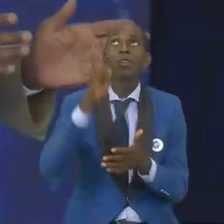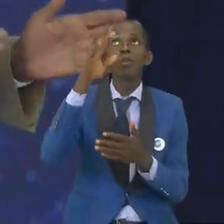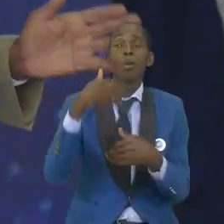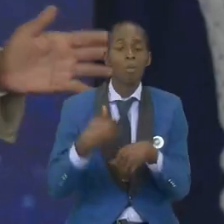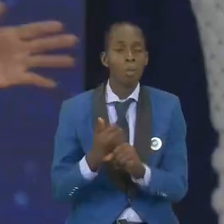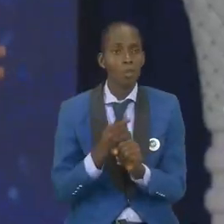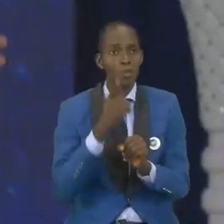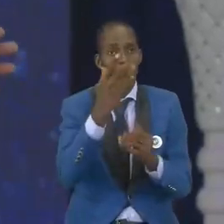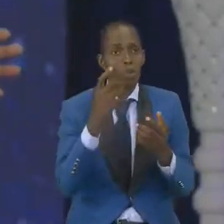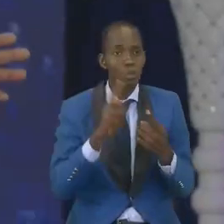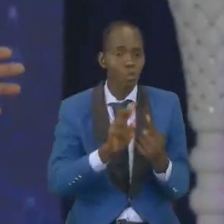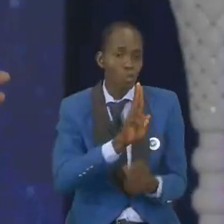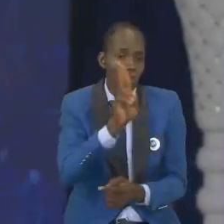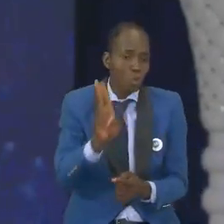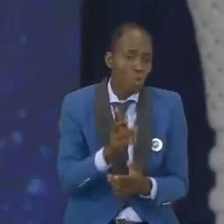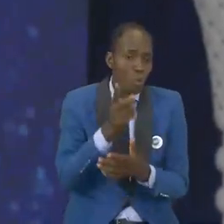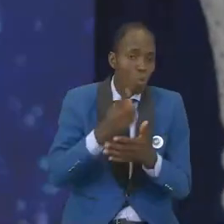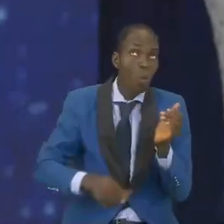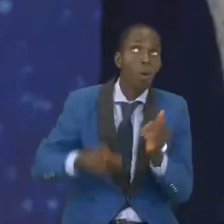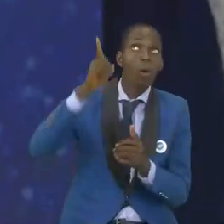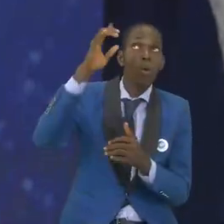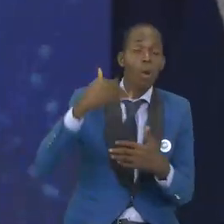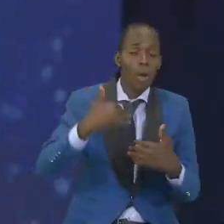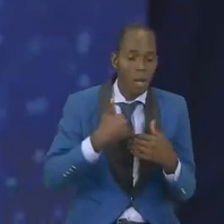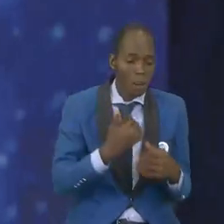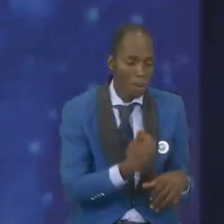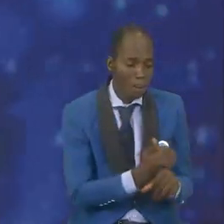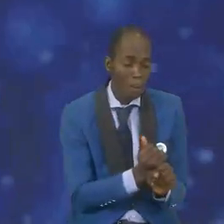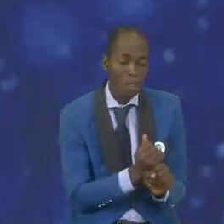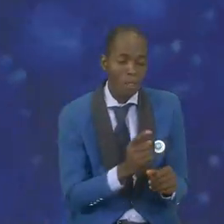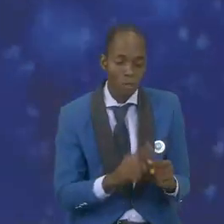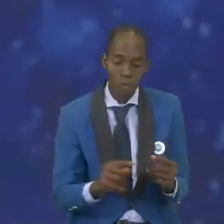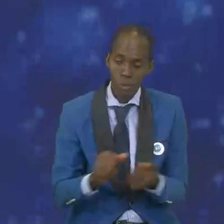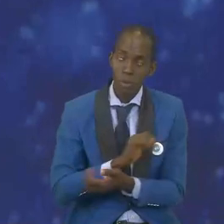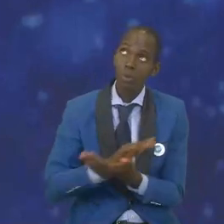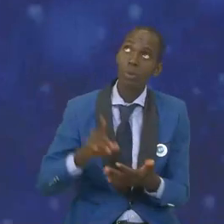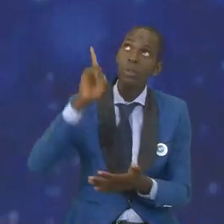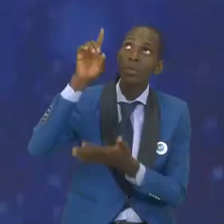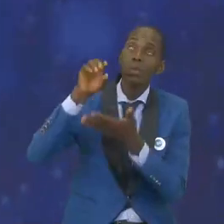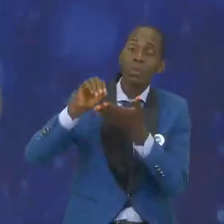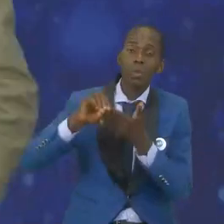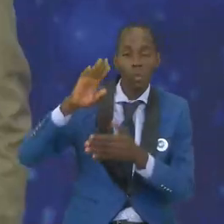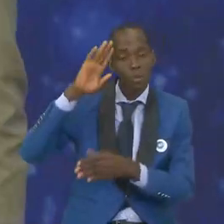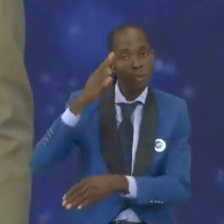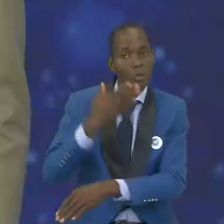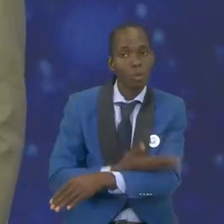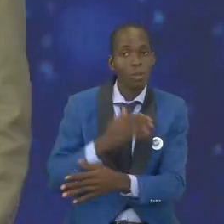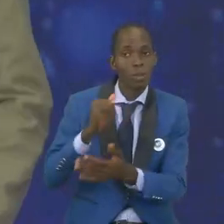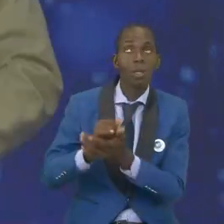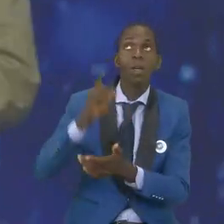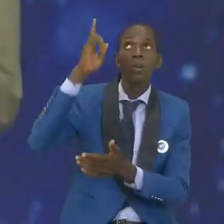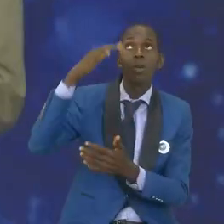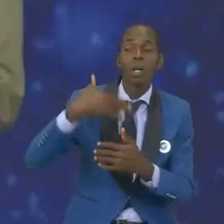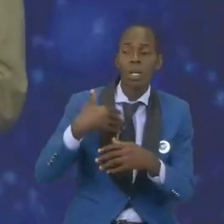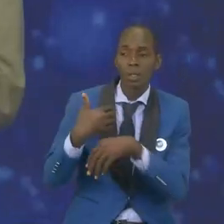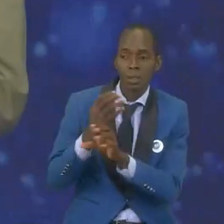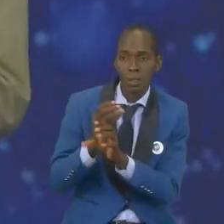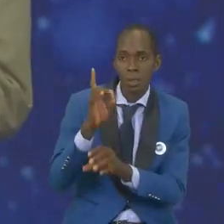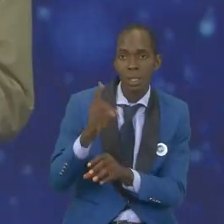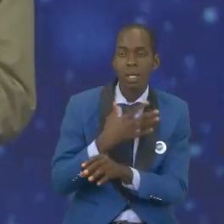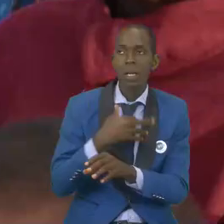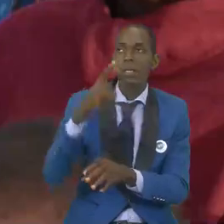rats, tout ce que Dieu même a créé, tu essaies d'utiliser ce que Dieu a créé pour détruire son fils